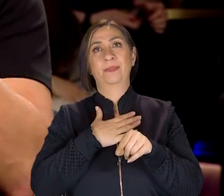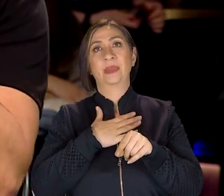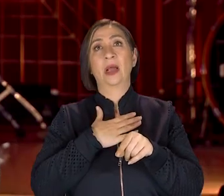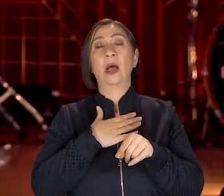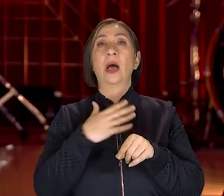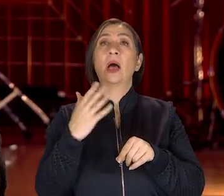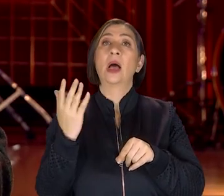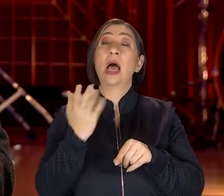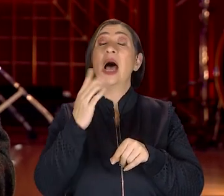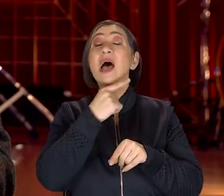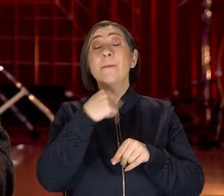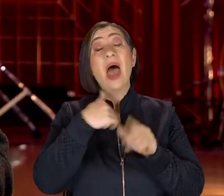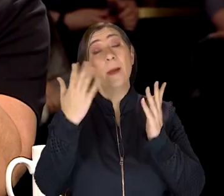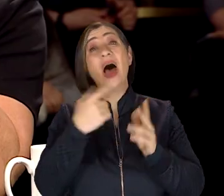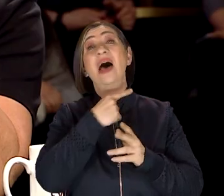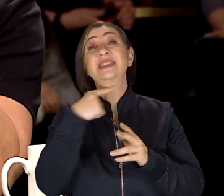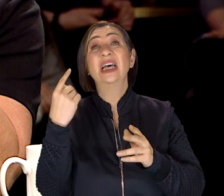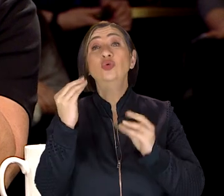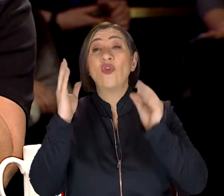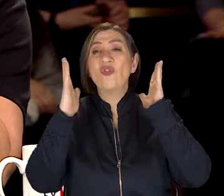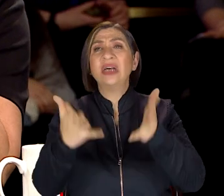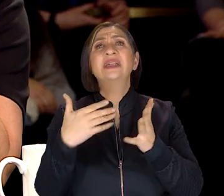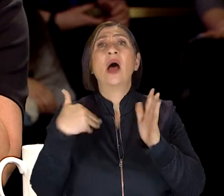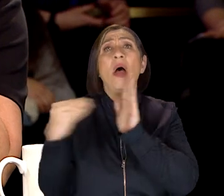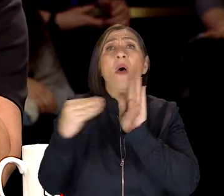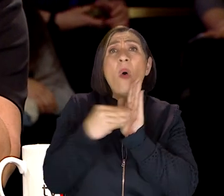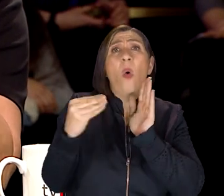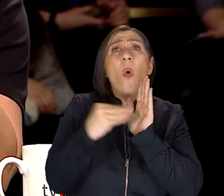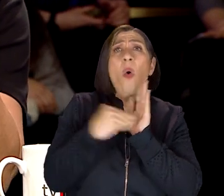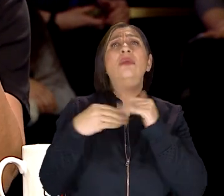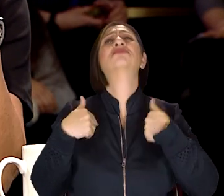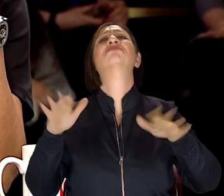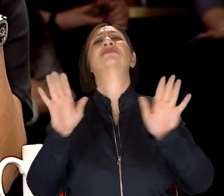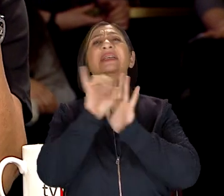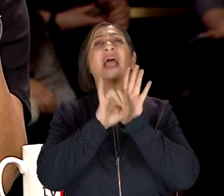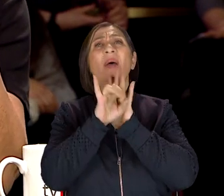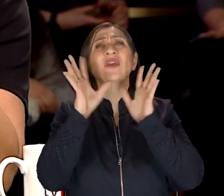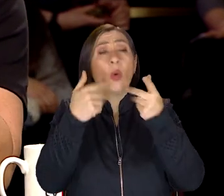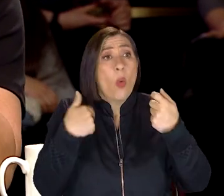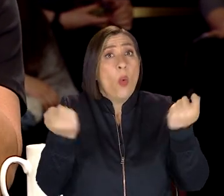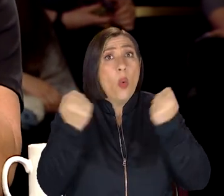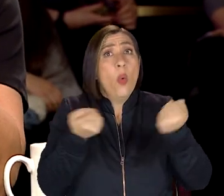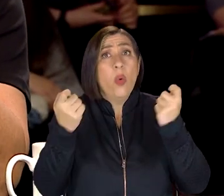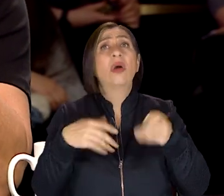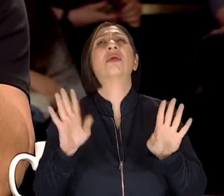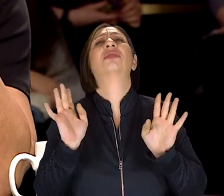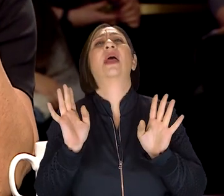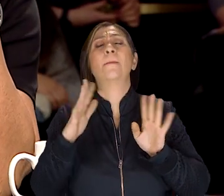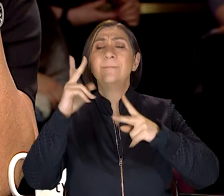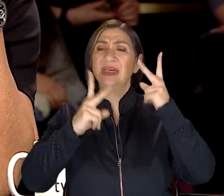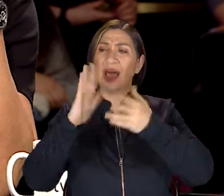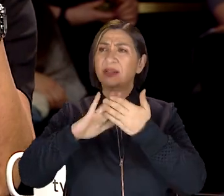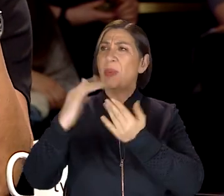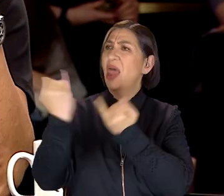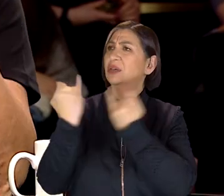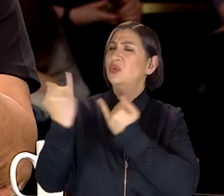hani ben asla gereğinden fazla kullanmıyorum Instagram'ı ya da hatta bazı arkadaşlarım da eleştiriyor ya senin